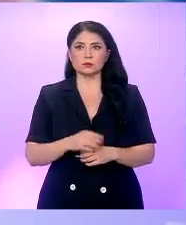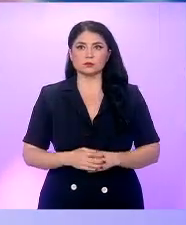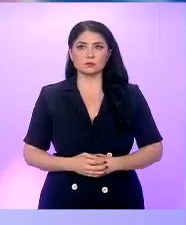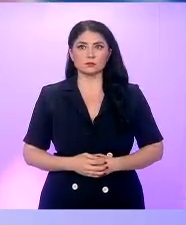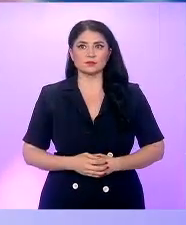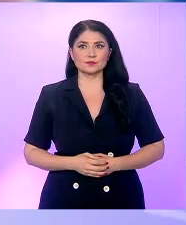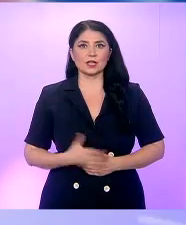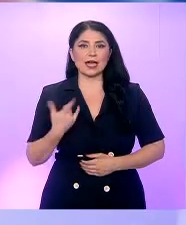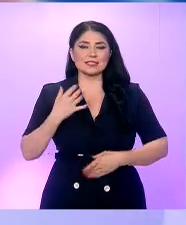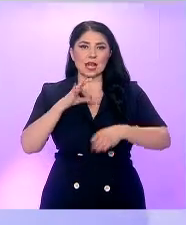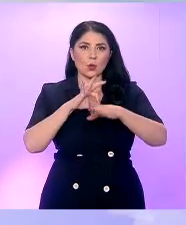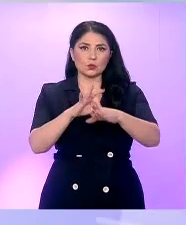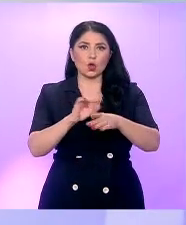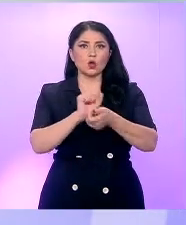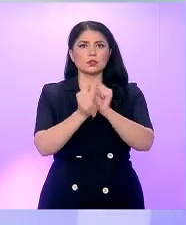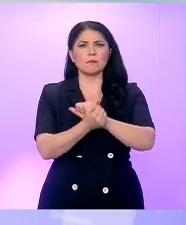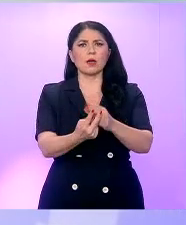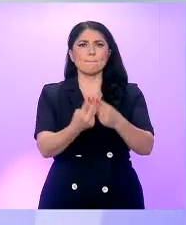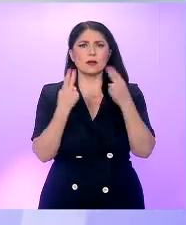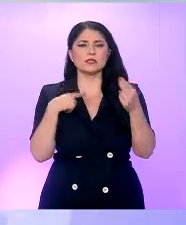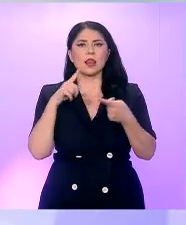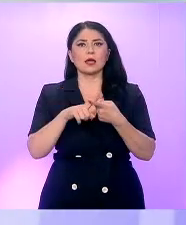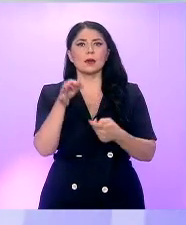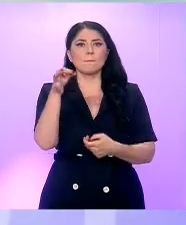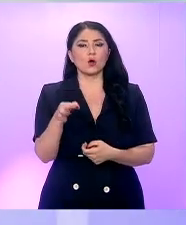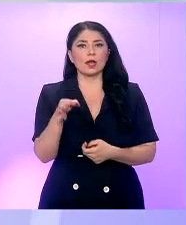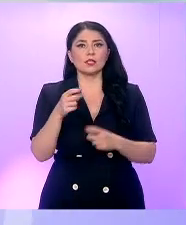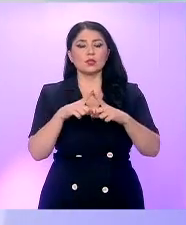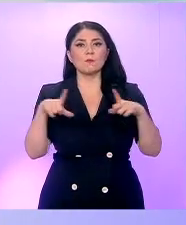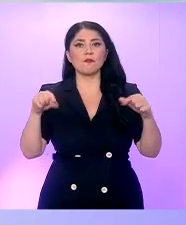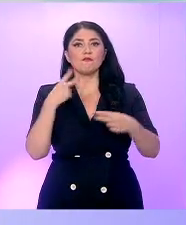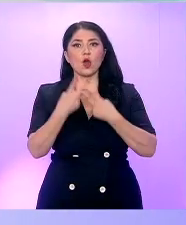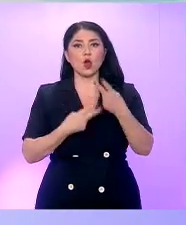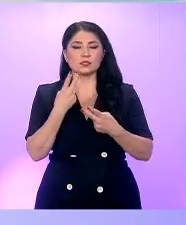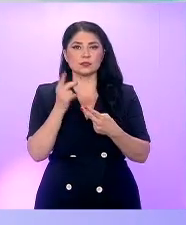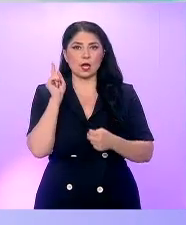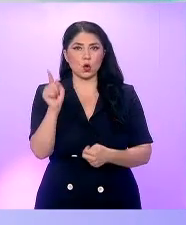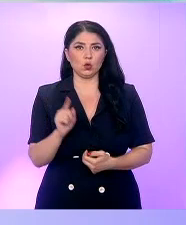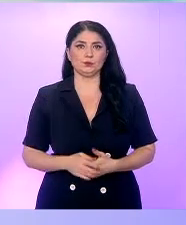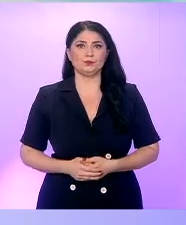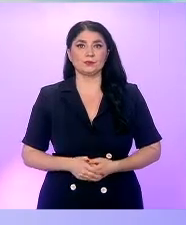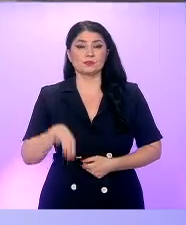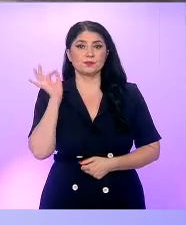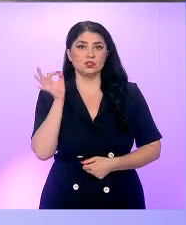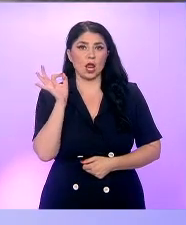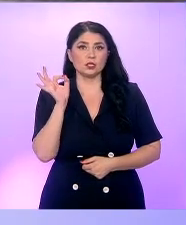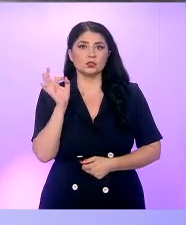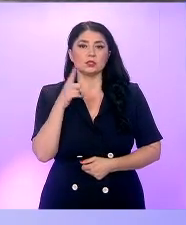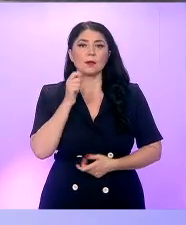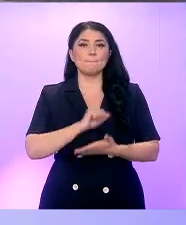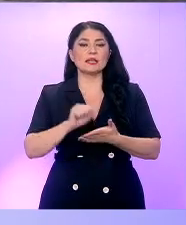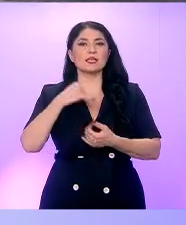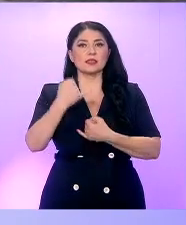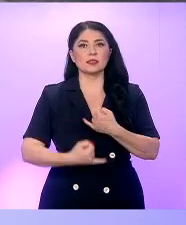profilul monarhului în funcție. Iar o schimbare importantă este legată de monedele și bancnotele folosite de britanici. Experții consultați de